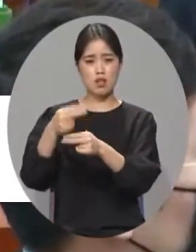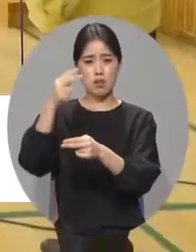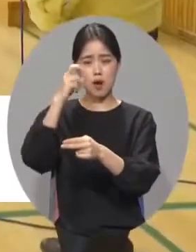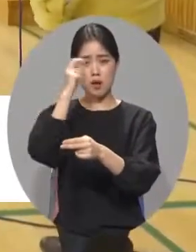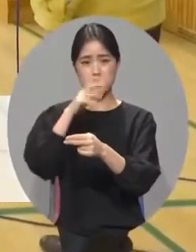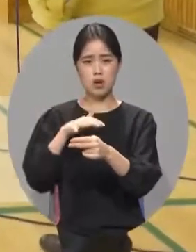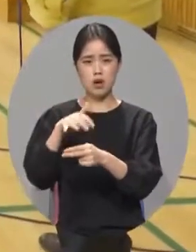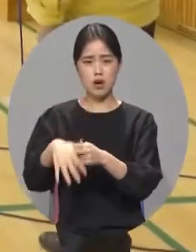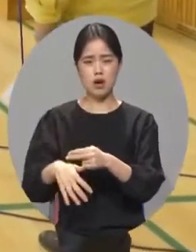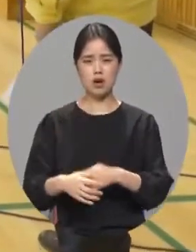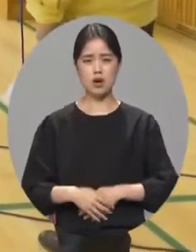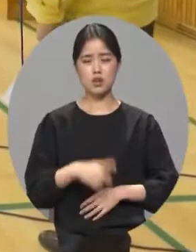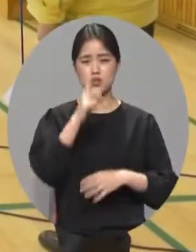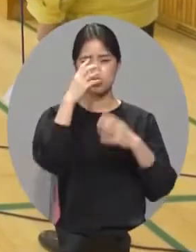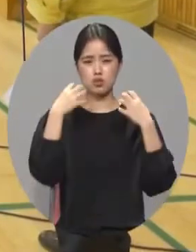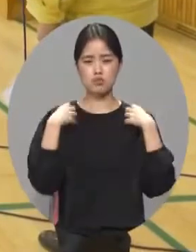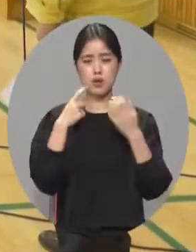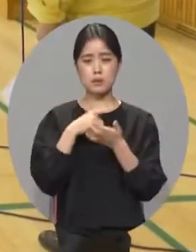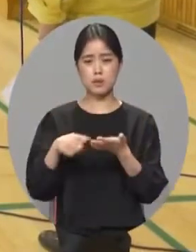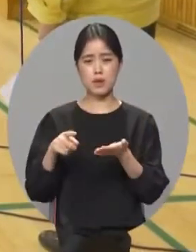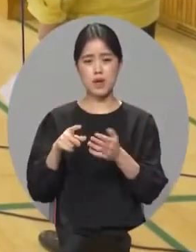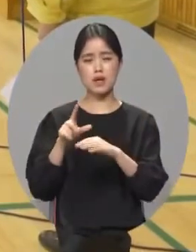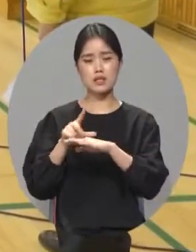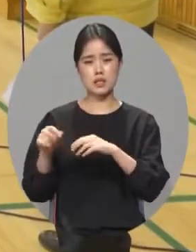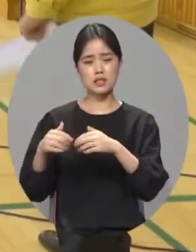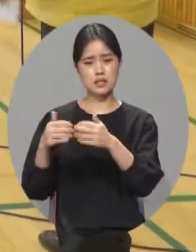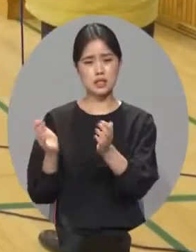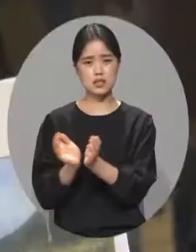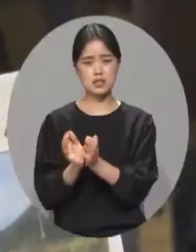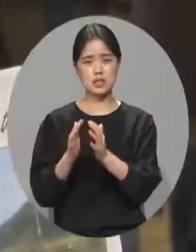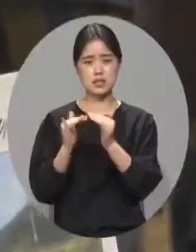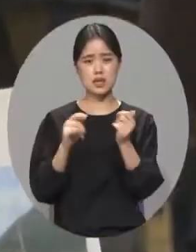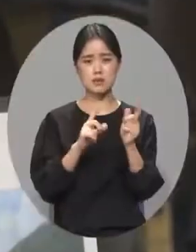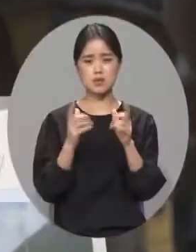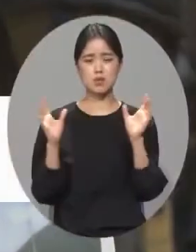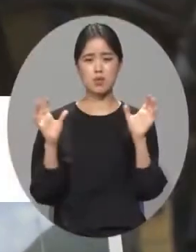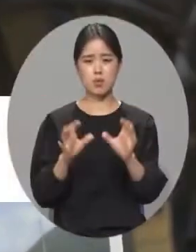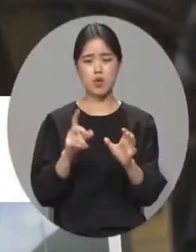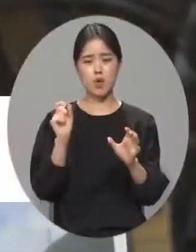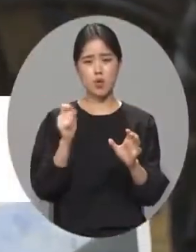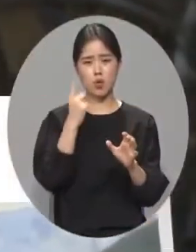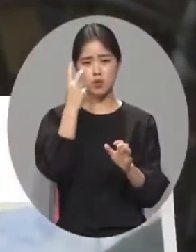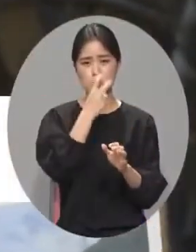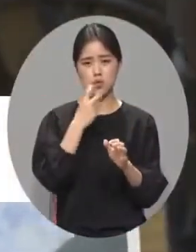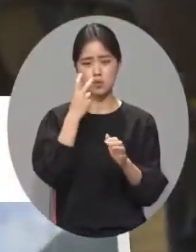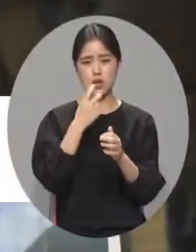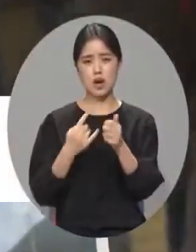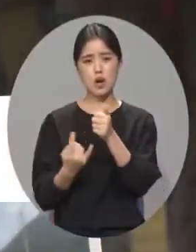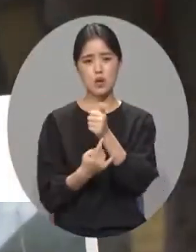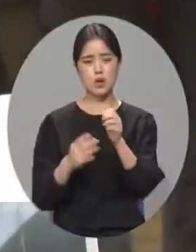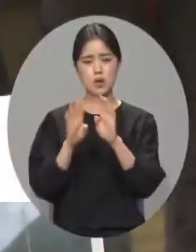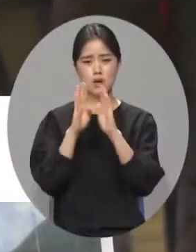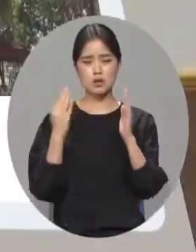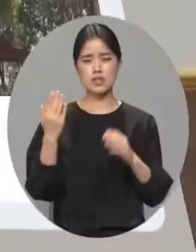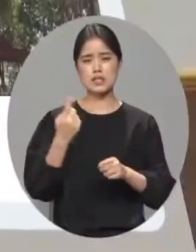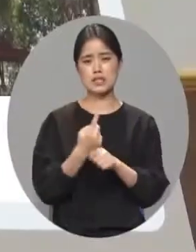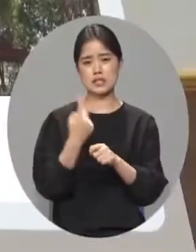거냐. 정부와 피해 지역 자치단체, 주민 등이 모여 수해 원인 조사 협의회가 구성된 게 지난해